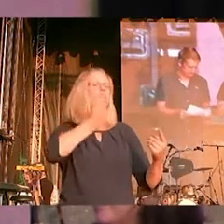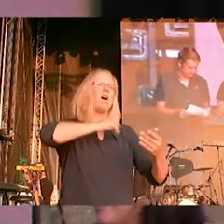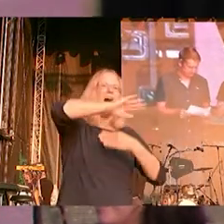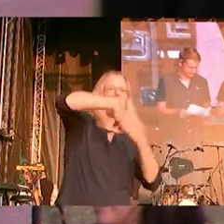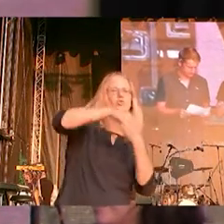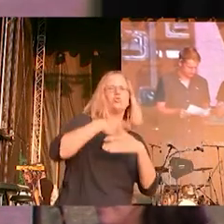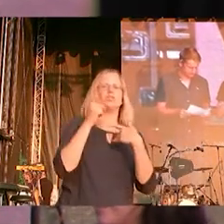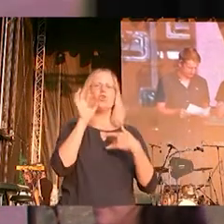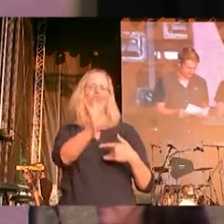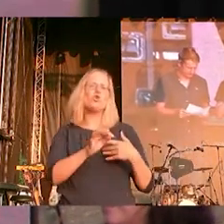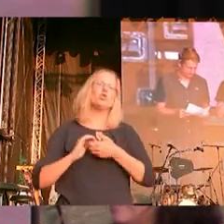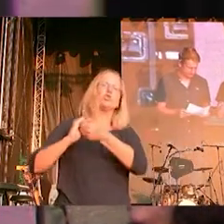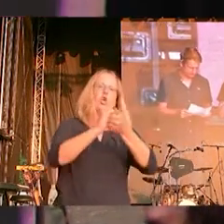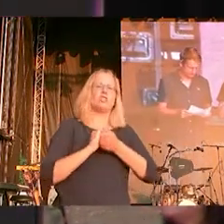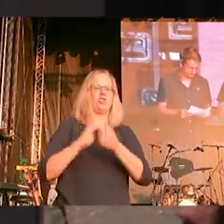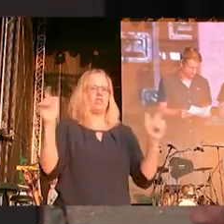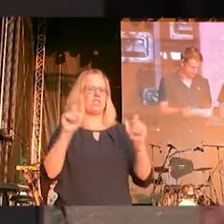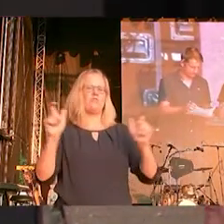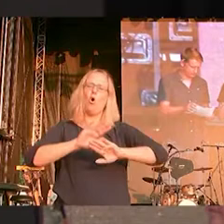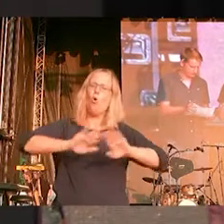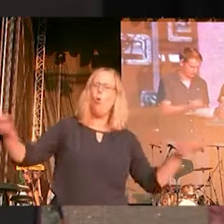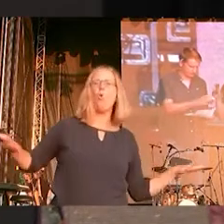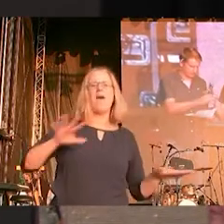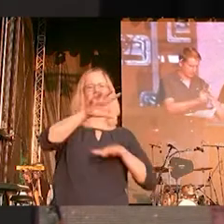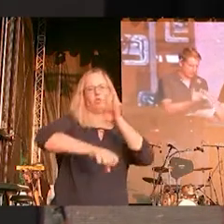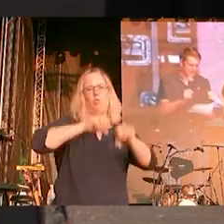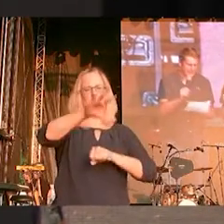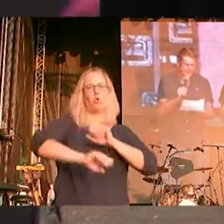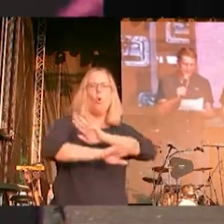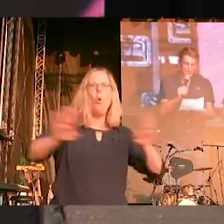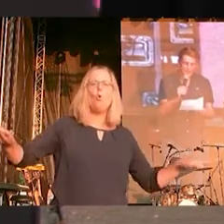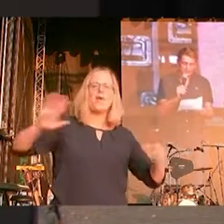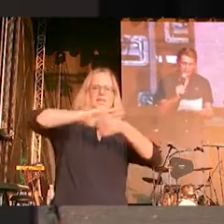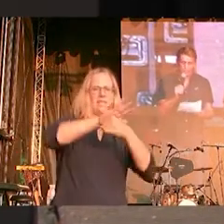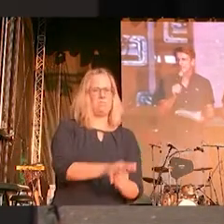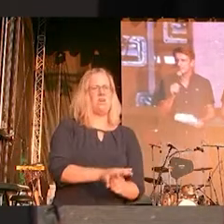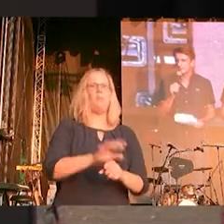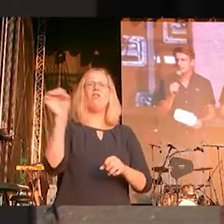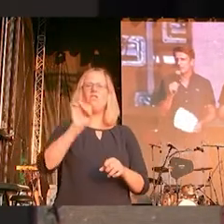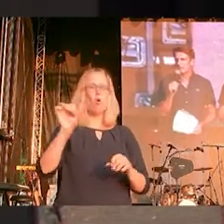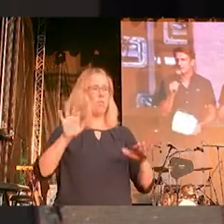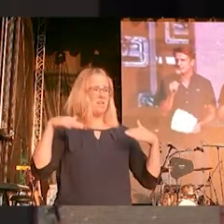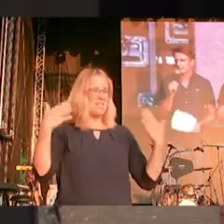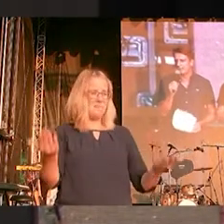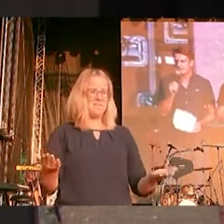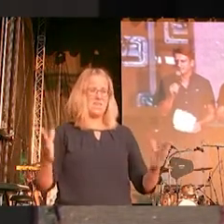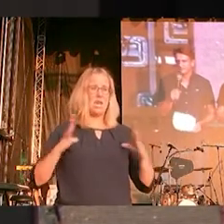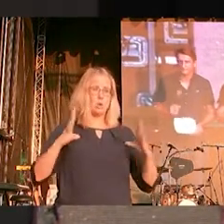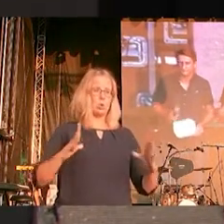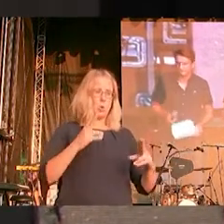eine solidarische Gesellschaft ohne Ausbeutung und Diskriminierung. Denn es gibt kein gesundes Leben im